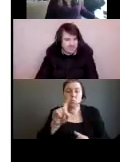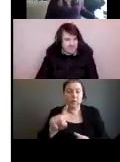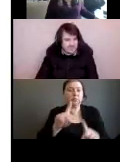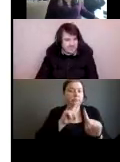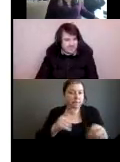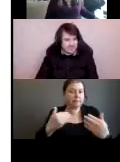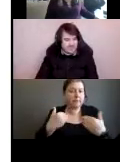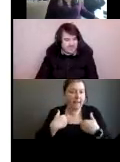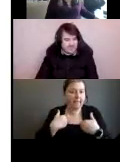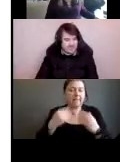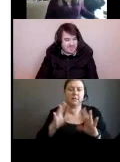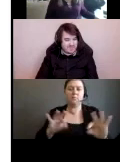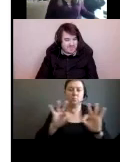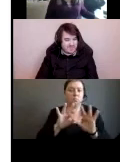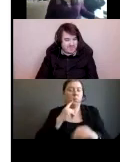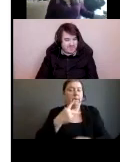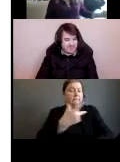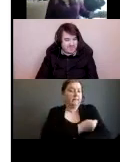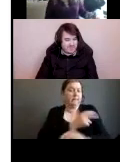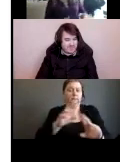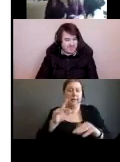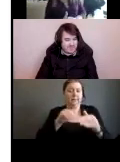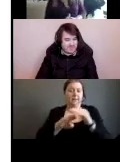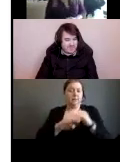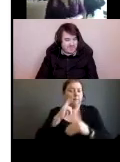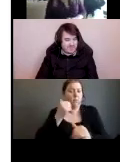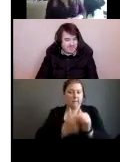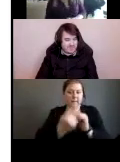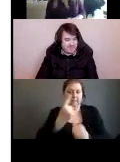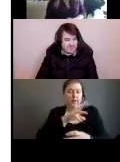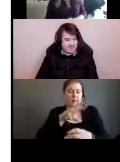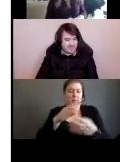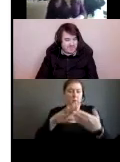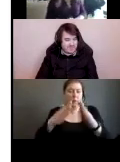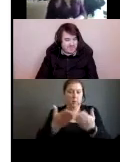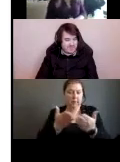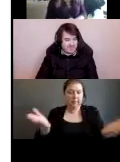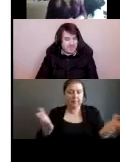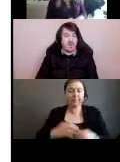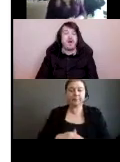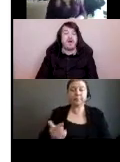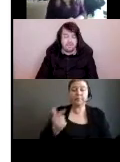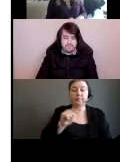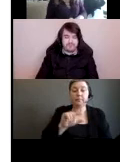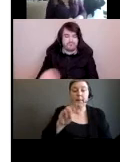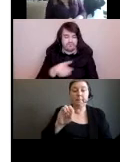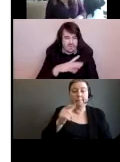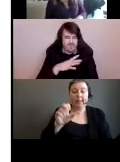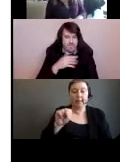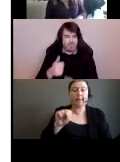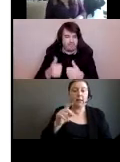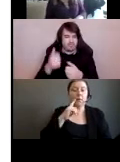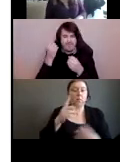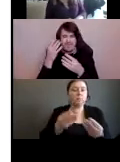up on individual questions and provide more information on an ongoing basis. Vous aurez davantage d'informations sur le site web de